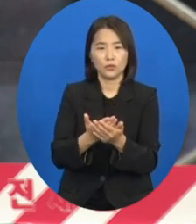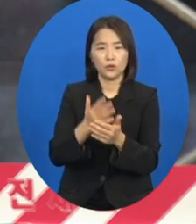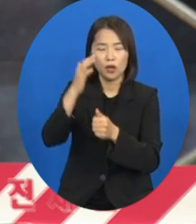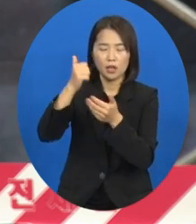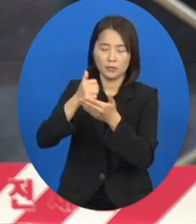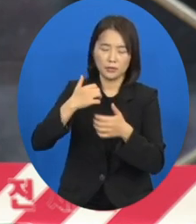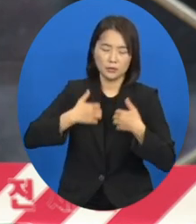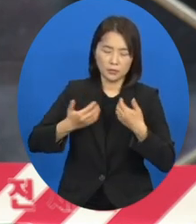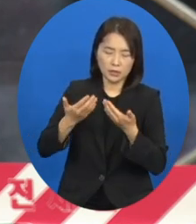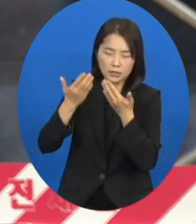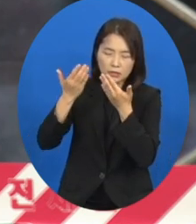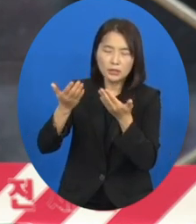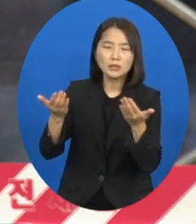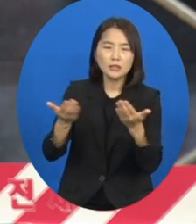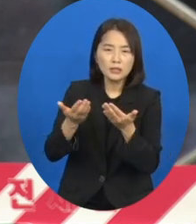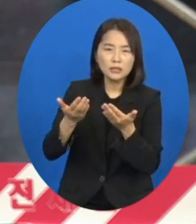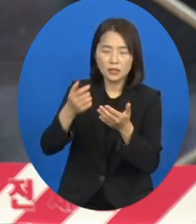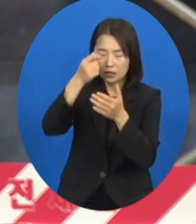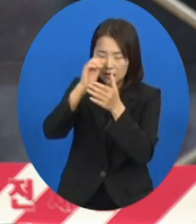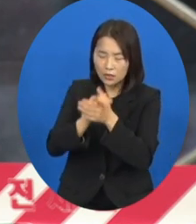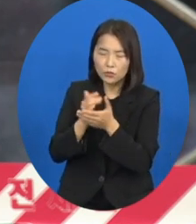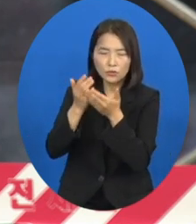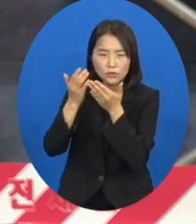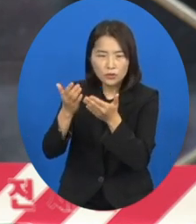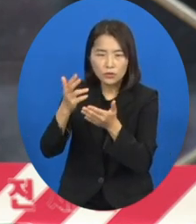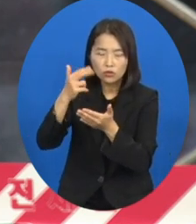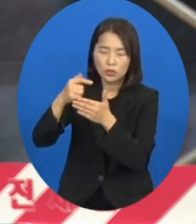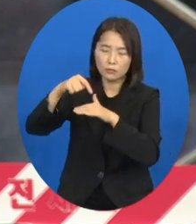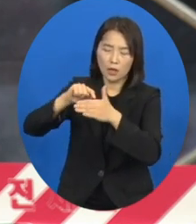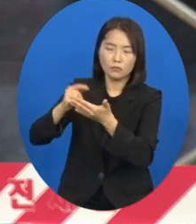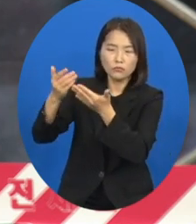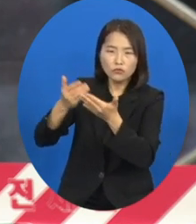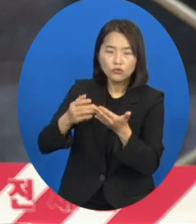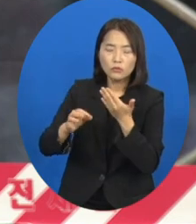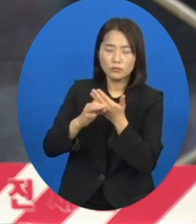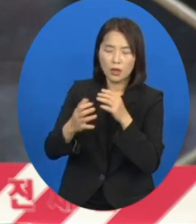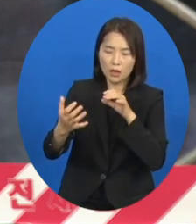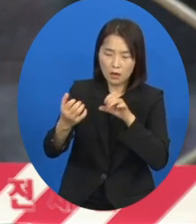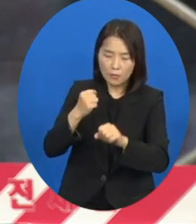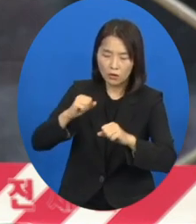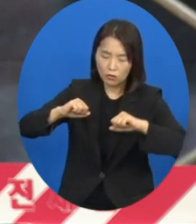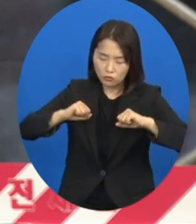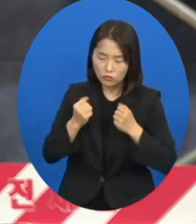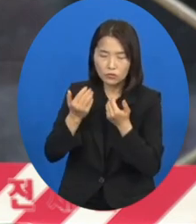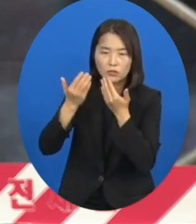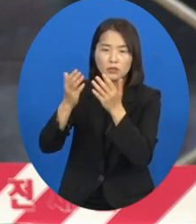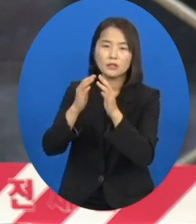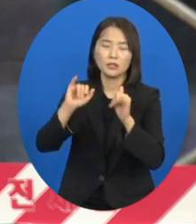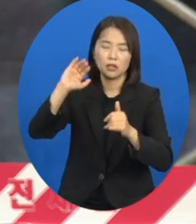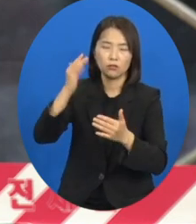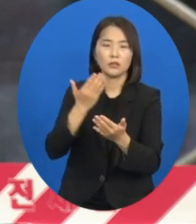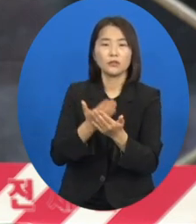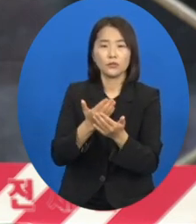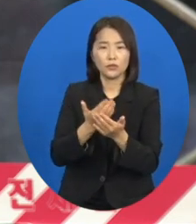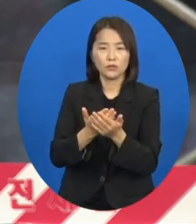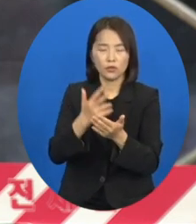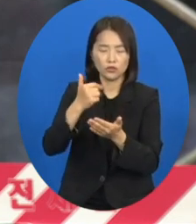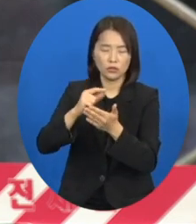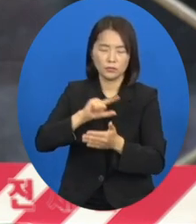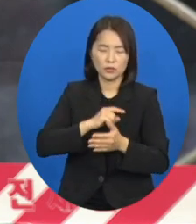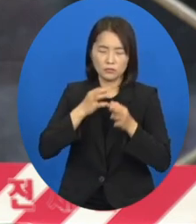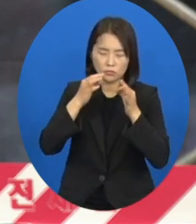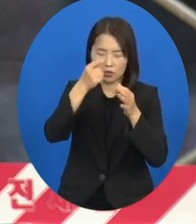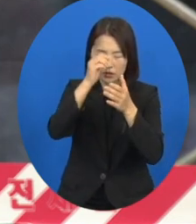하나님을 기쁘시게 하는 일을 구하고 주님 마음 주시면 즉시로 순종할 수 있는 자가 되게 하여 주시옵소서. 주님의 이름 한번